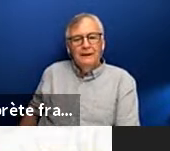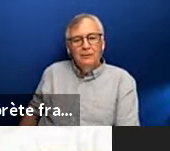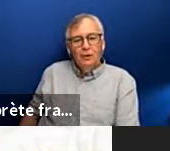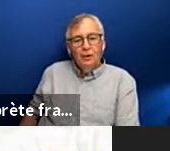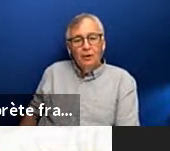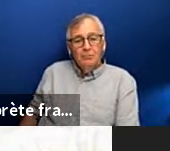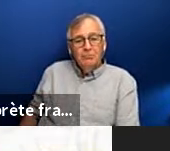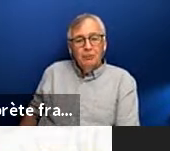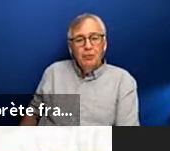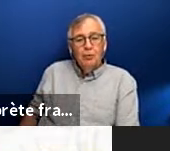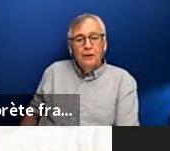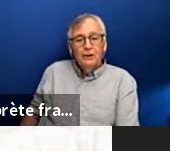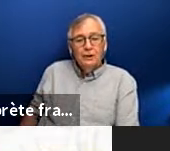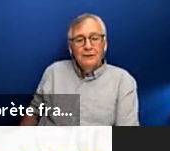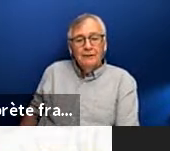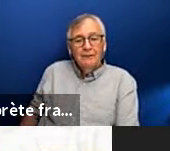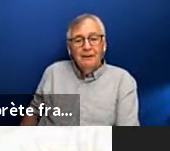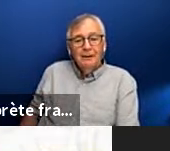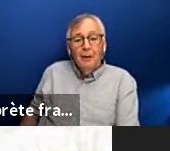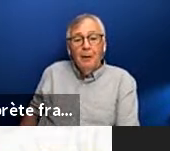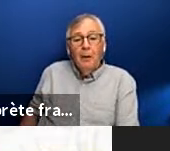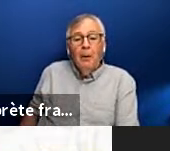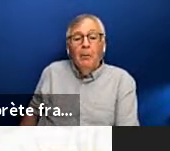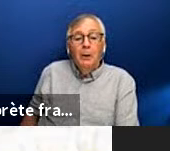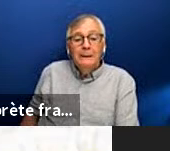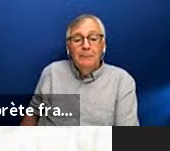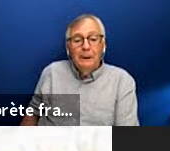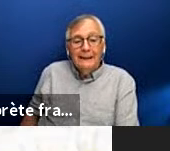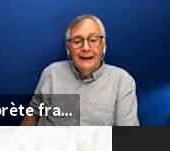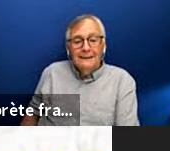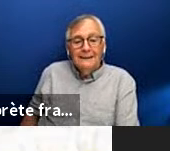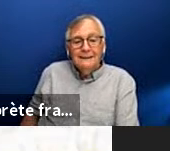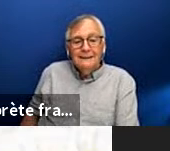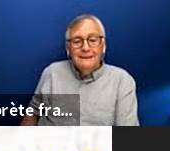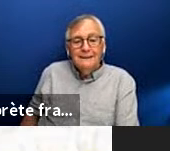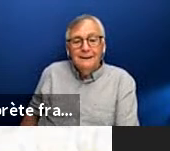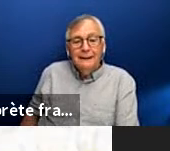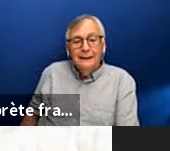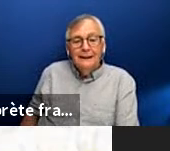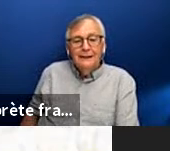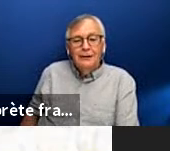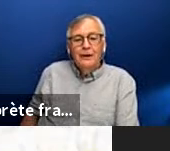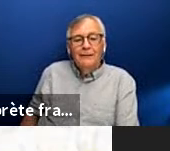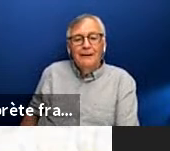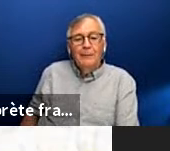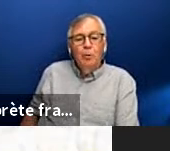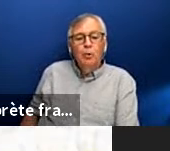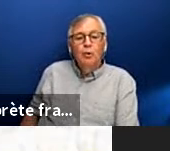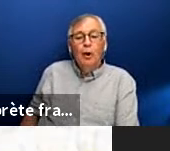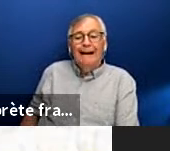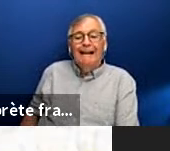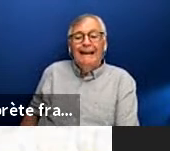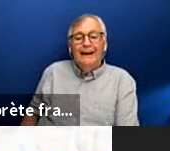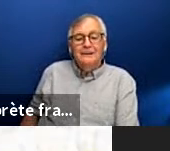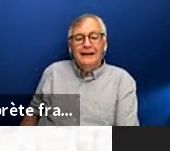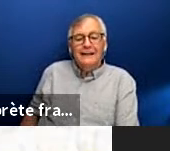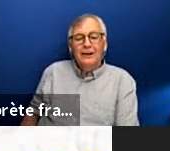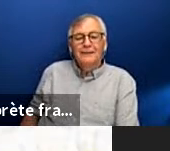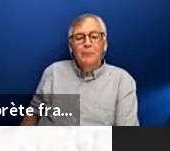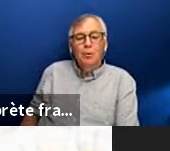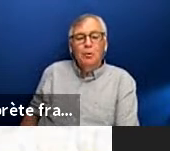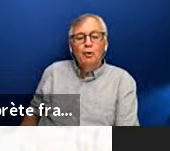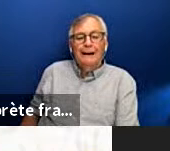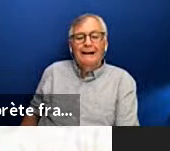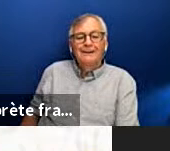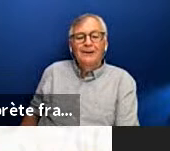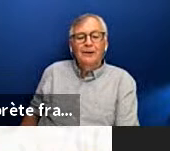Pourquoi qu'ils viennent de là, l'origine? Mon hypothèse, c'est qu'il y avait beaucoup de clés. Un directeur